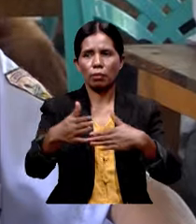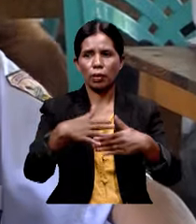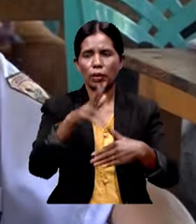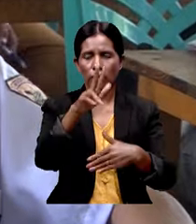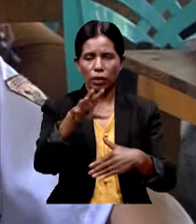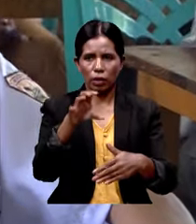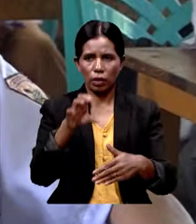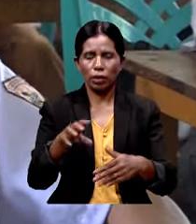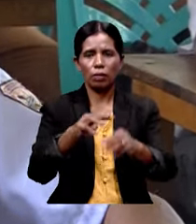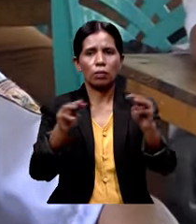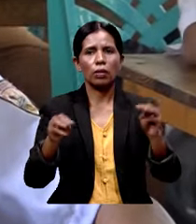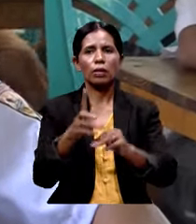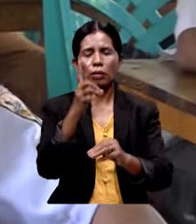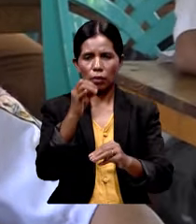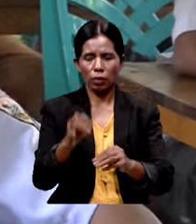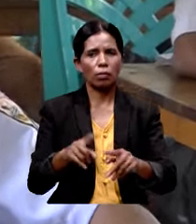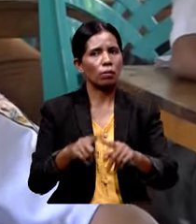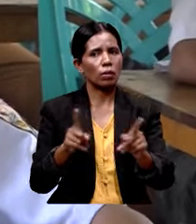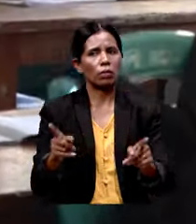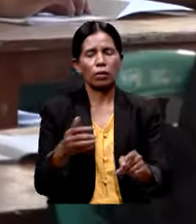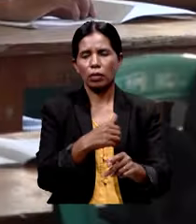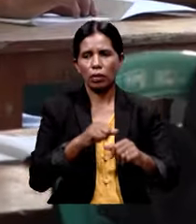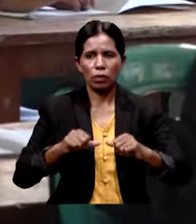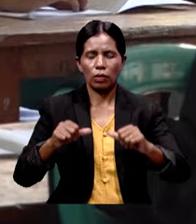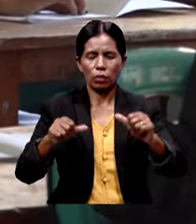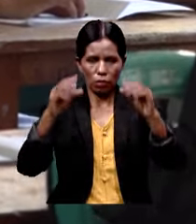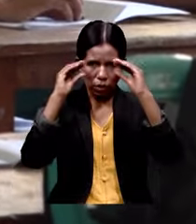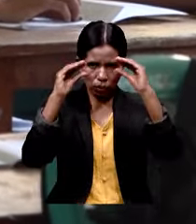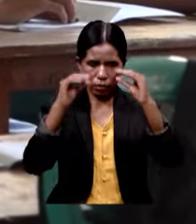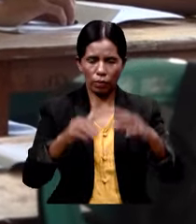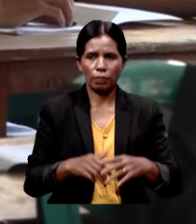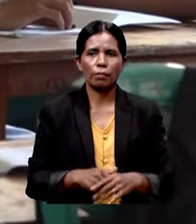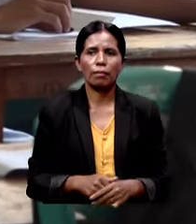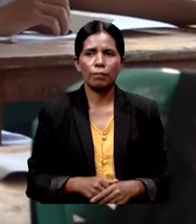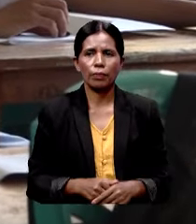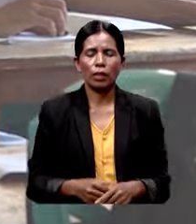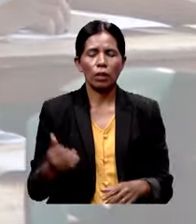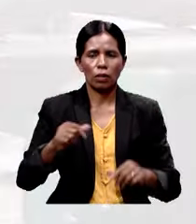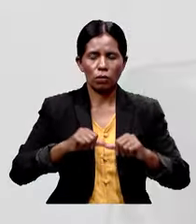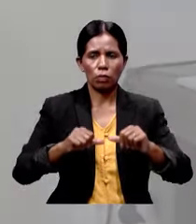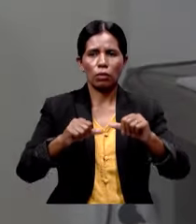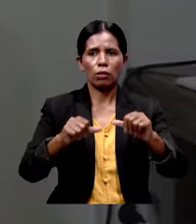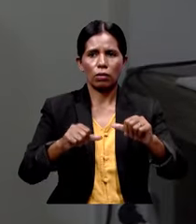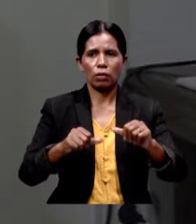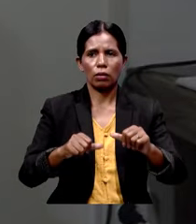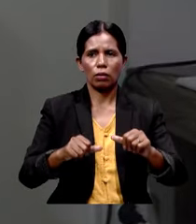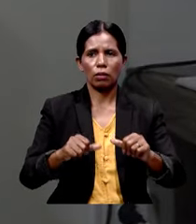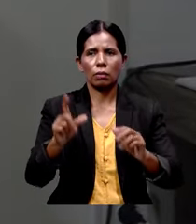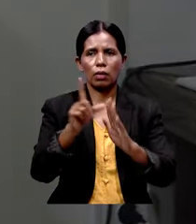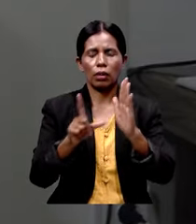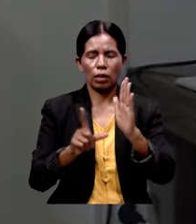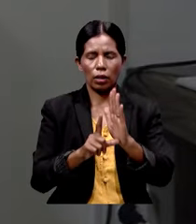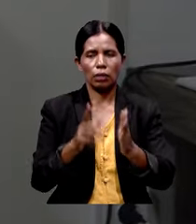stolu iha municipio dili mai be balon se continua hanorin ne sira kunduna sira salam tamba be lei ma kori hapara sira